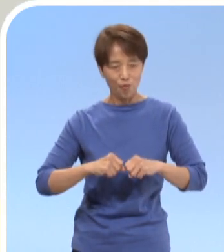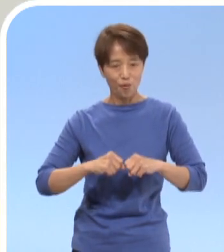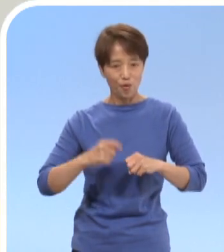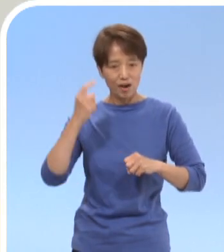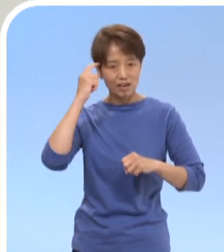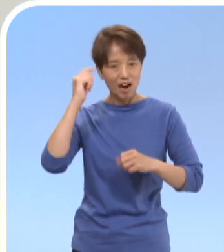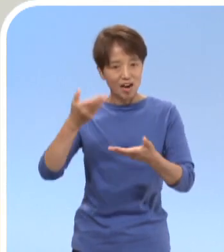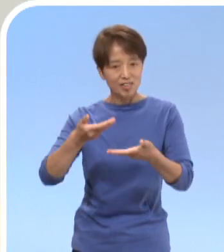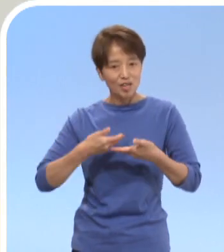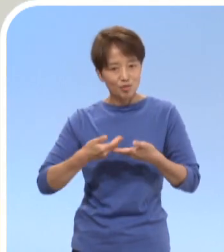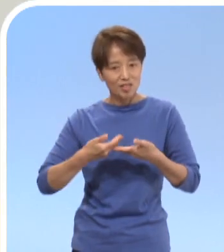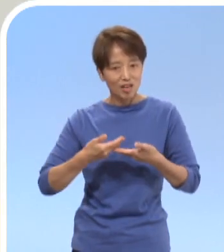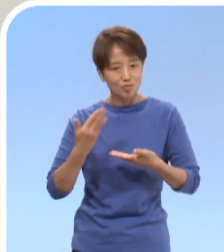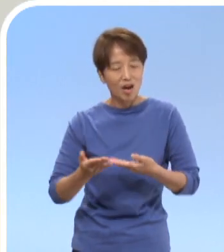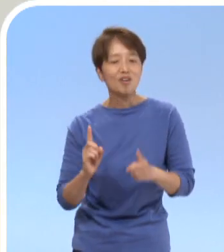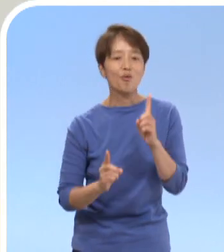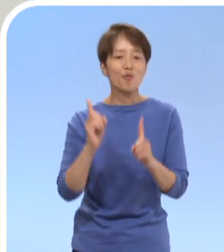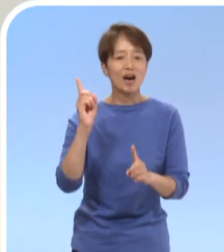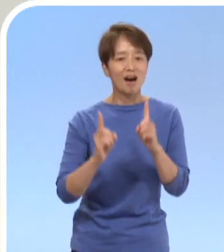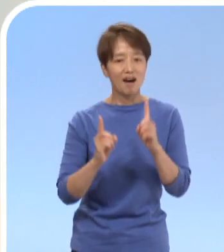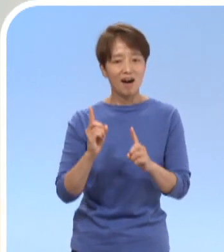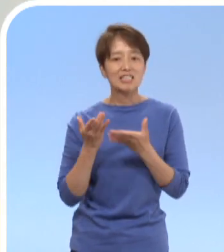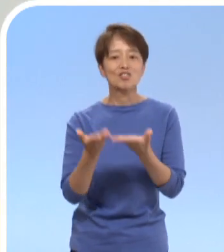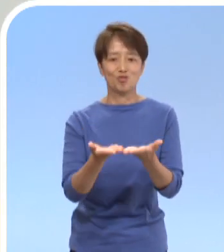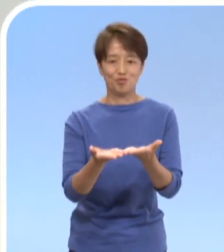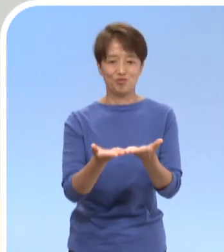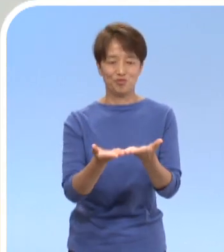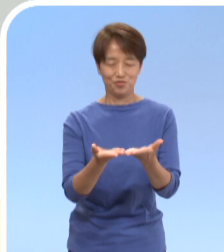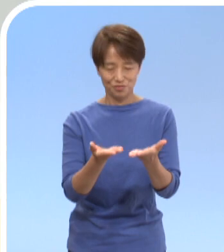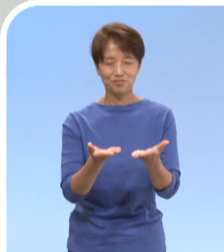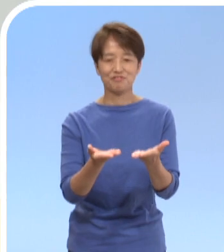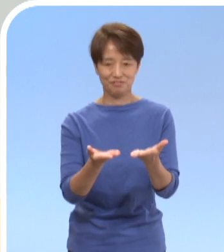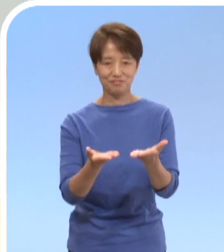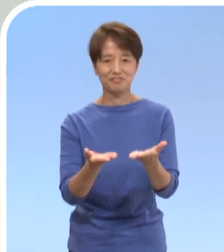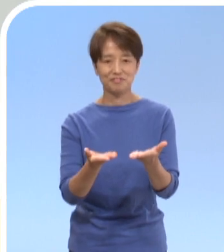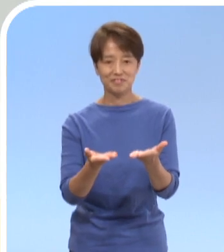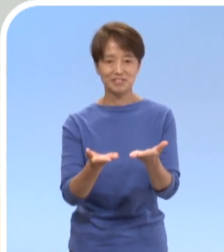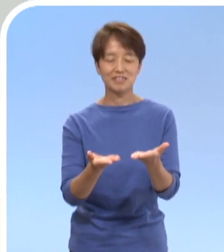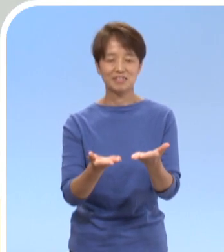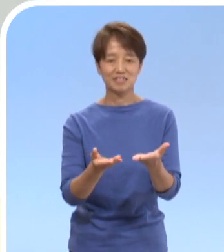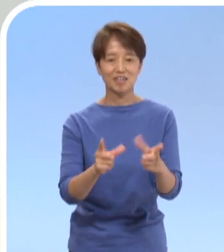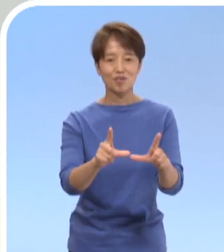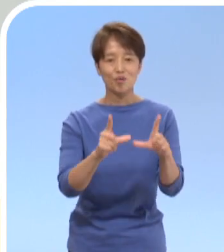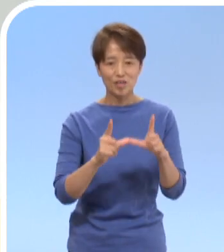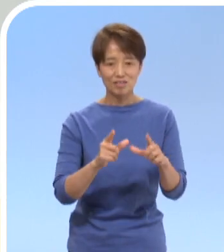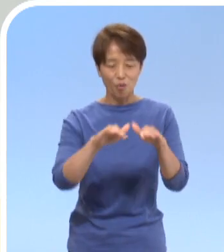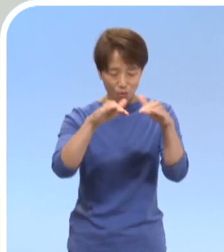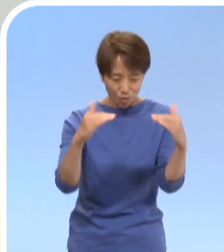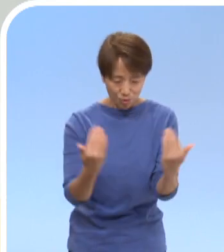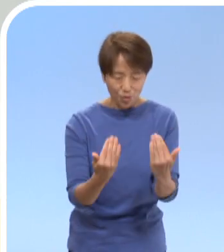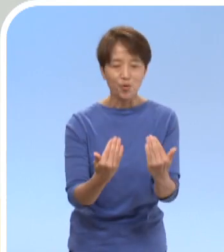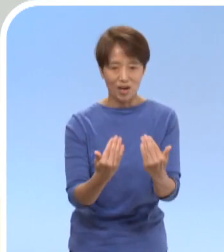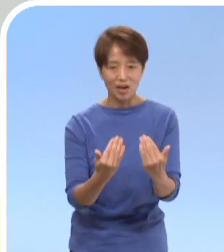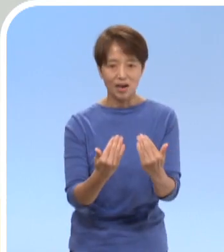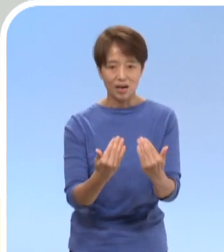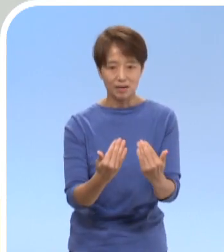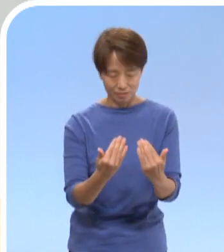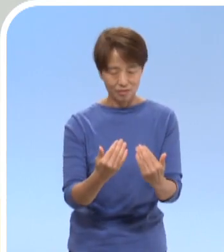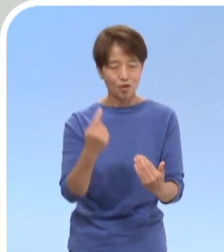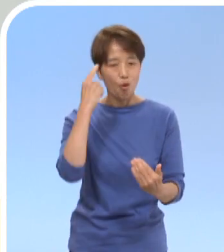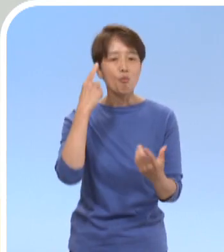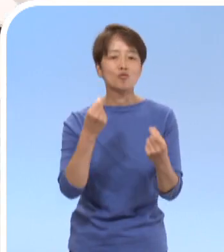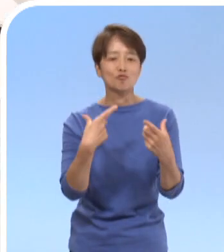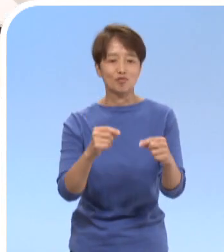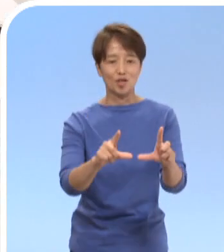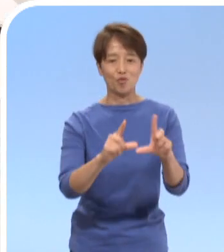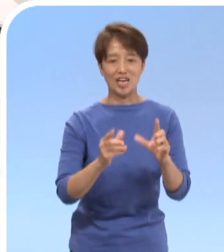を、関心を持ってくれているかっていう問いに、97% の社員がイエスと